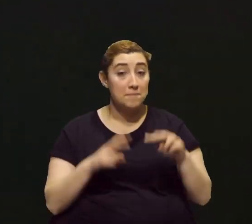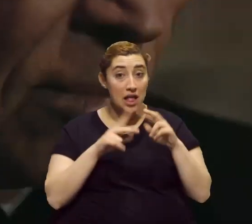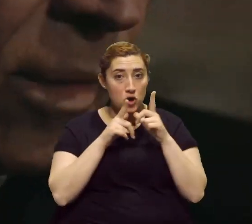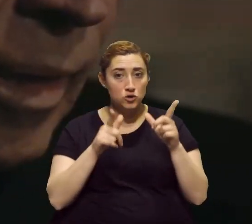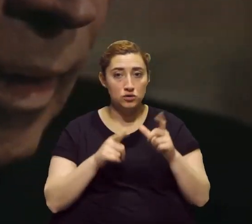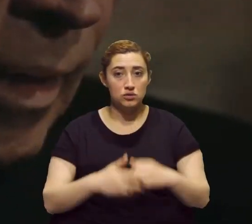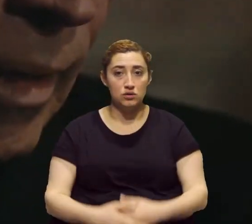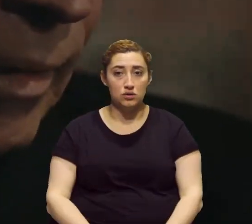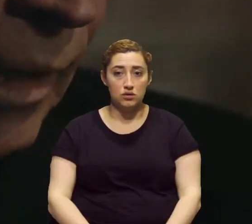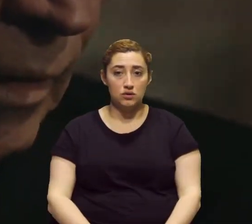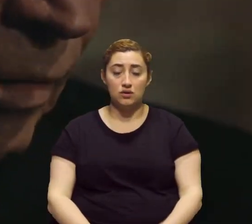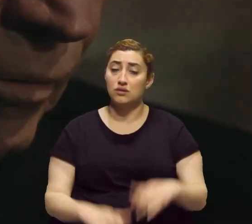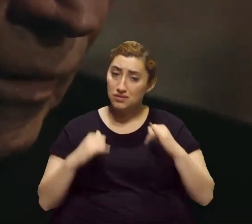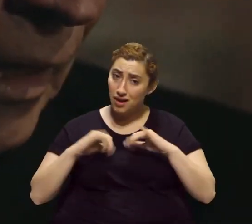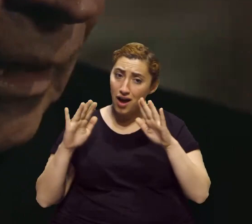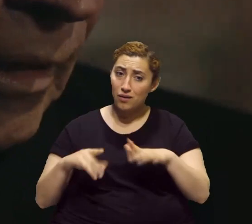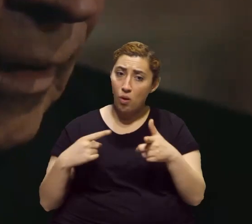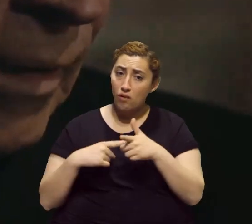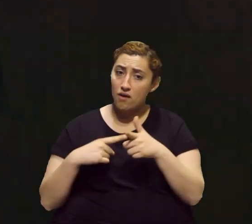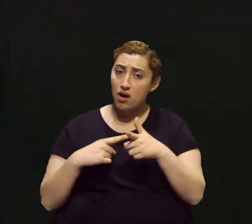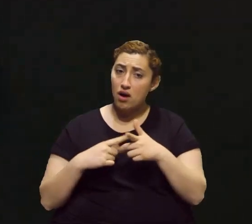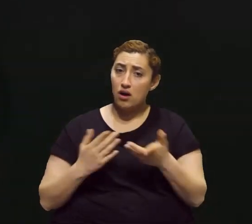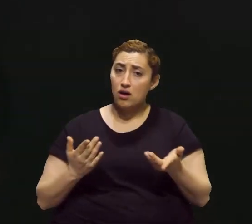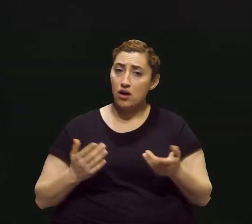Miloş! Sakin ol Farah.